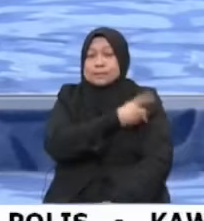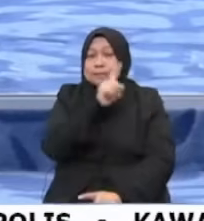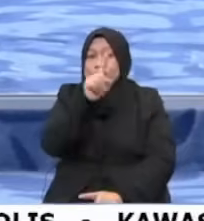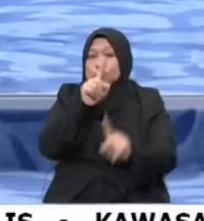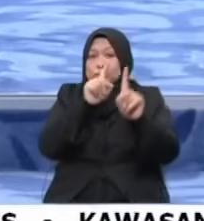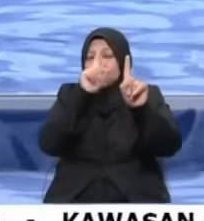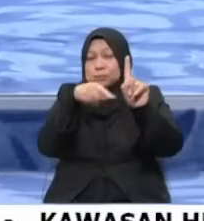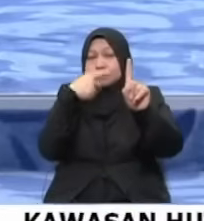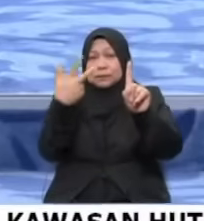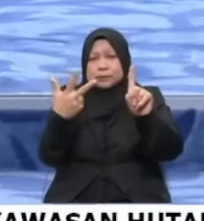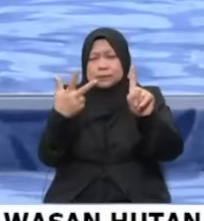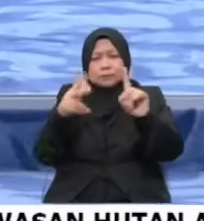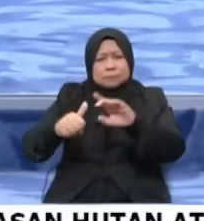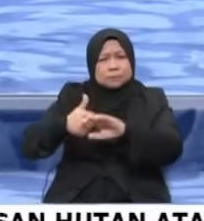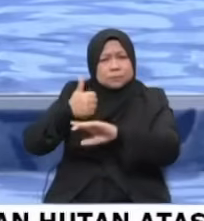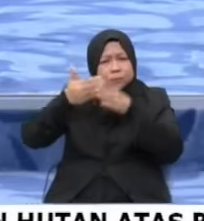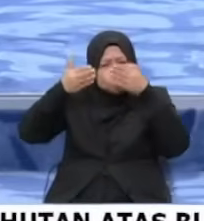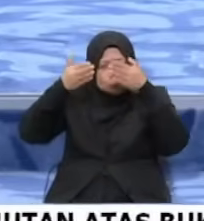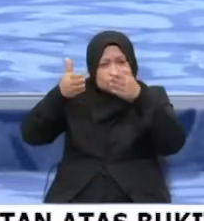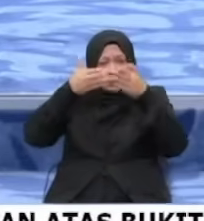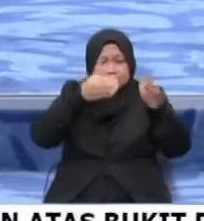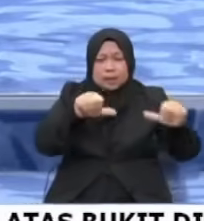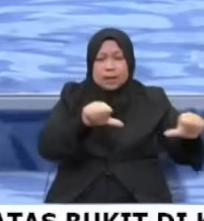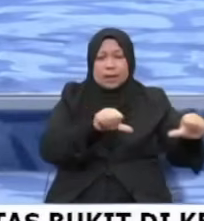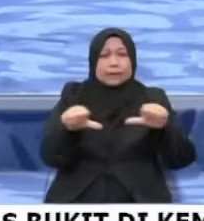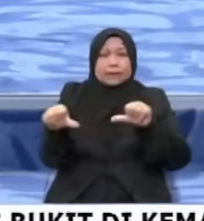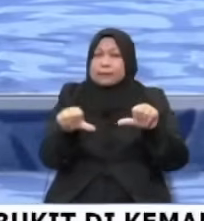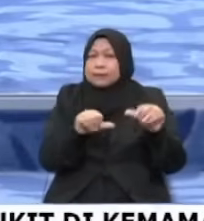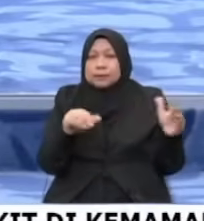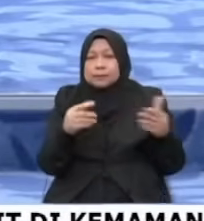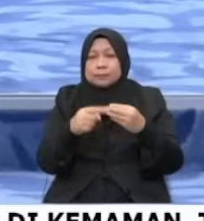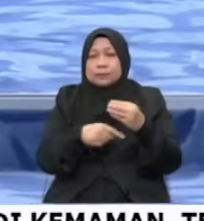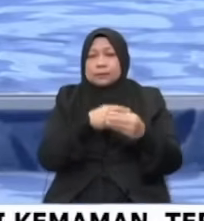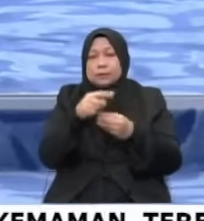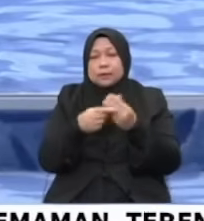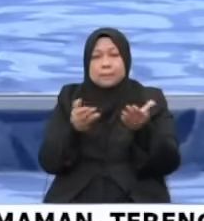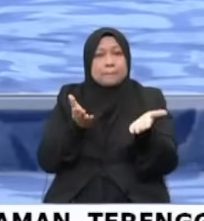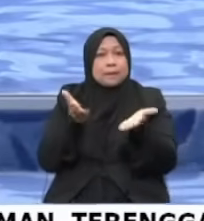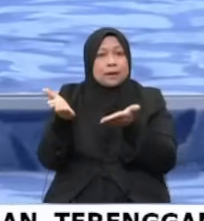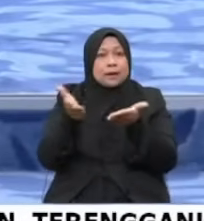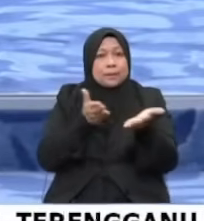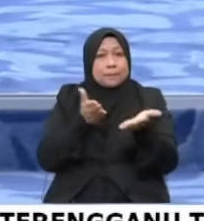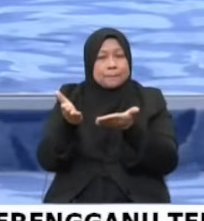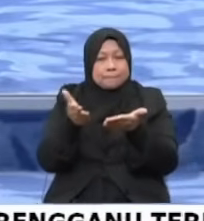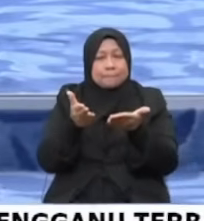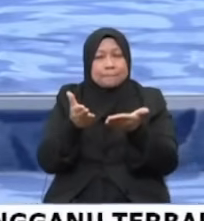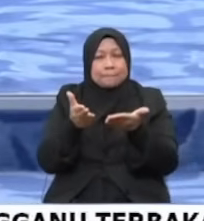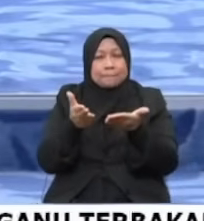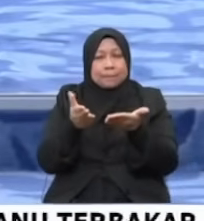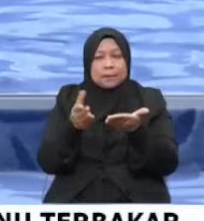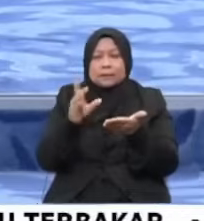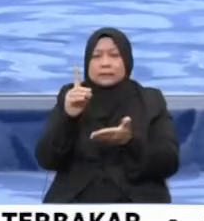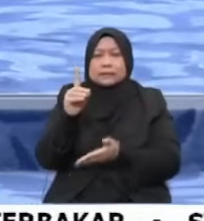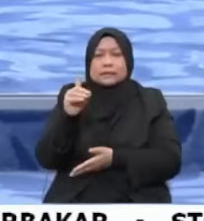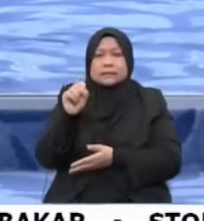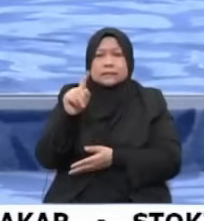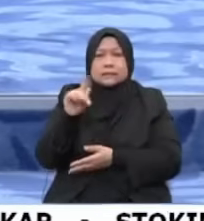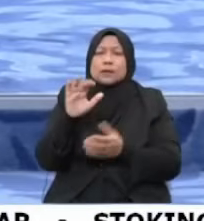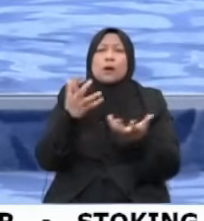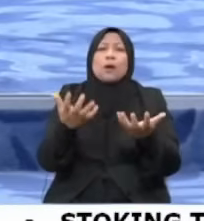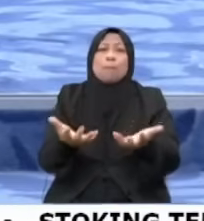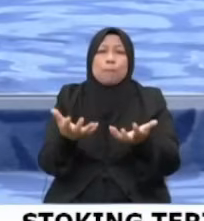Mac menumpuhkan kepada aktiviti berkaitan perkhidmatan disretionary